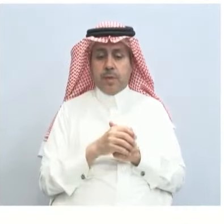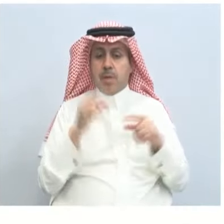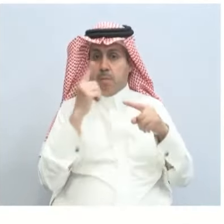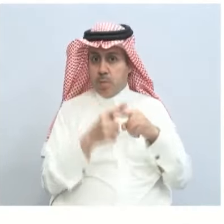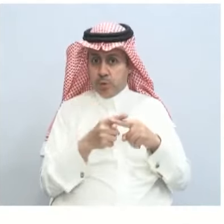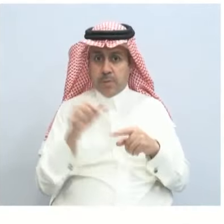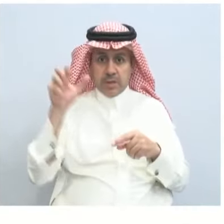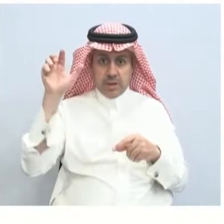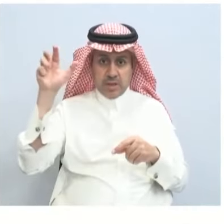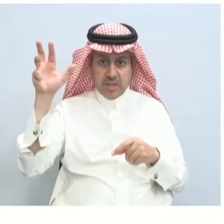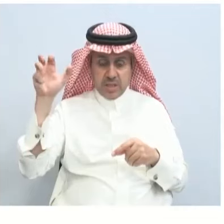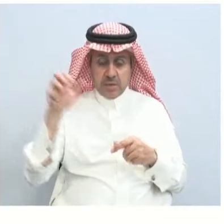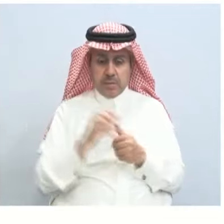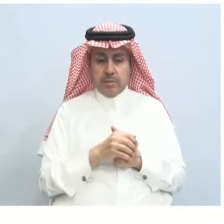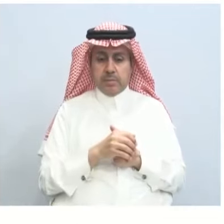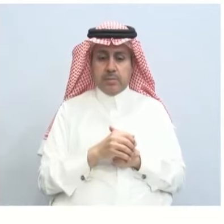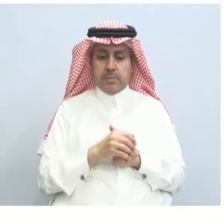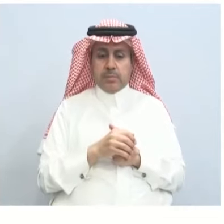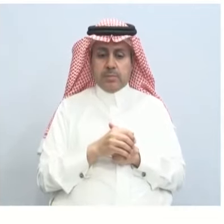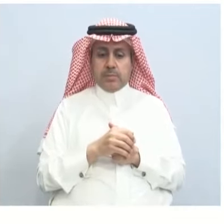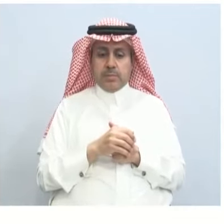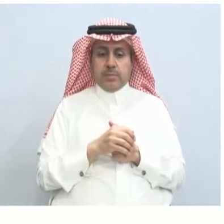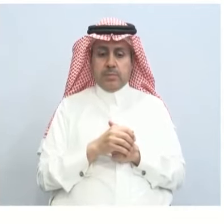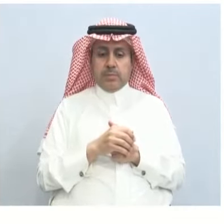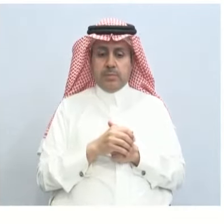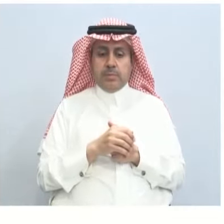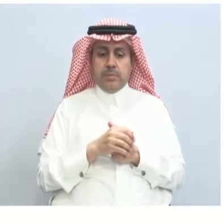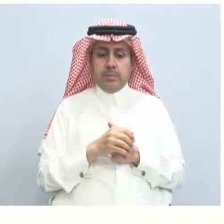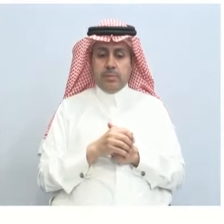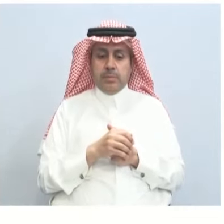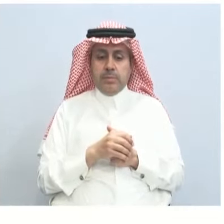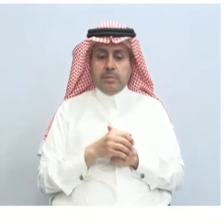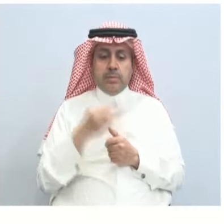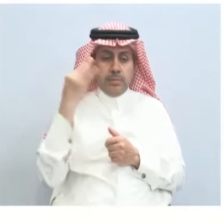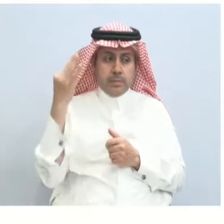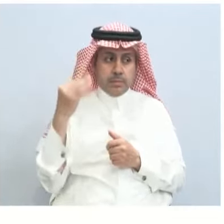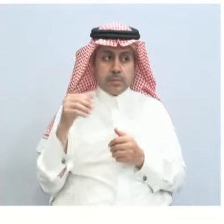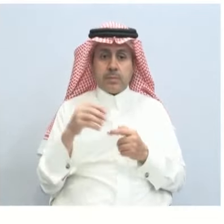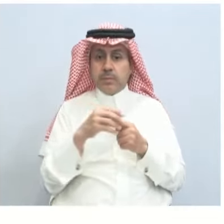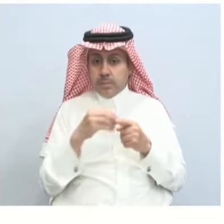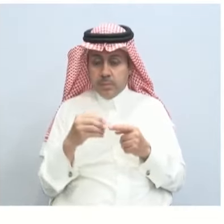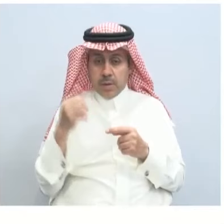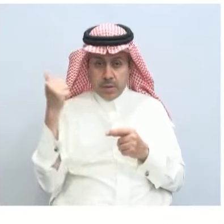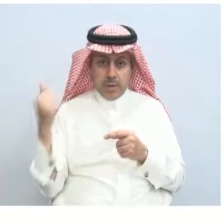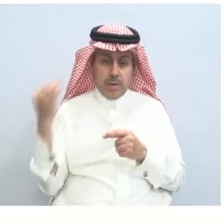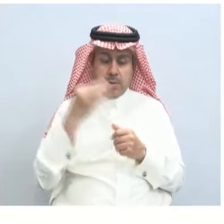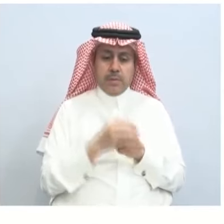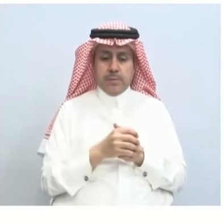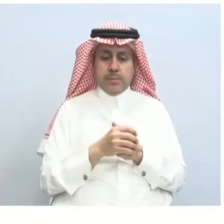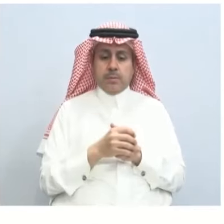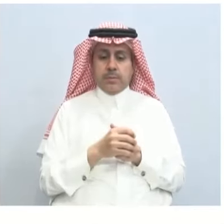90 جي نتبه للسالب اللي بره زي ما قلنا 3 مع نا 36 هذه تصير سالب كم